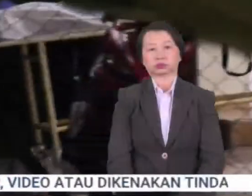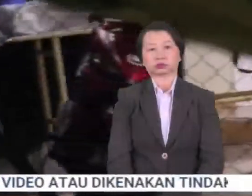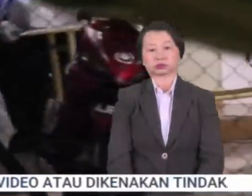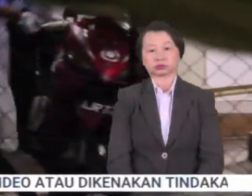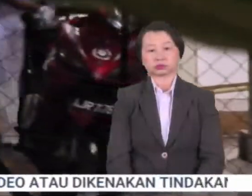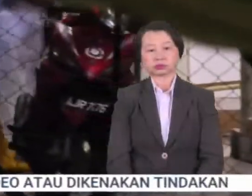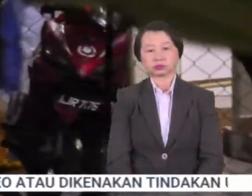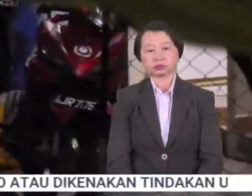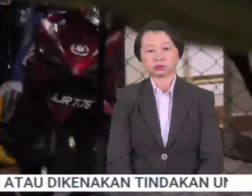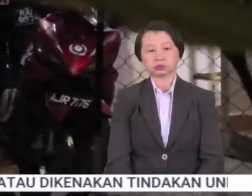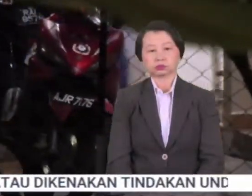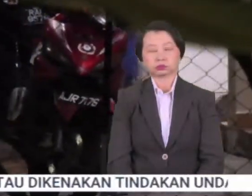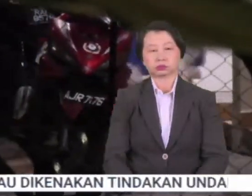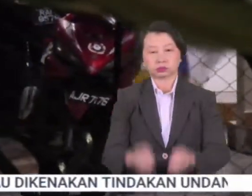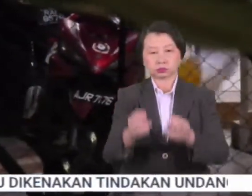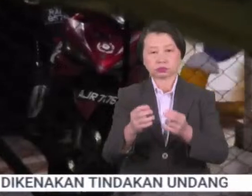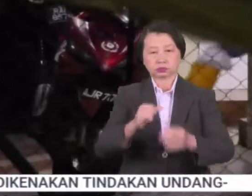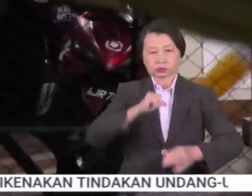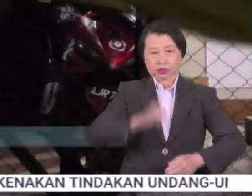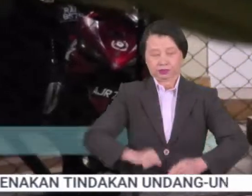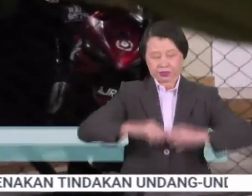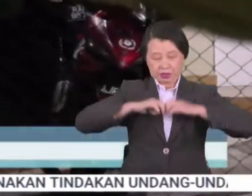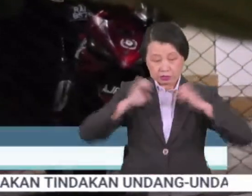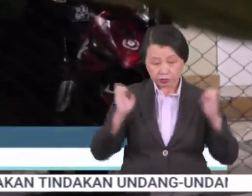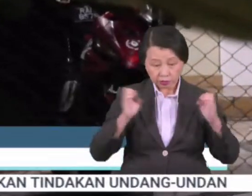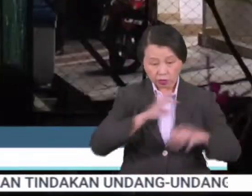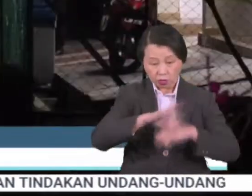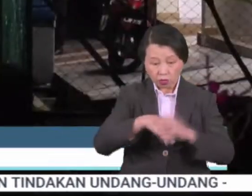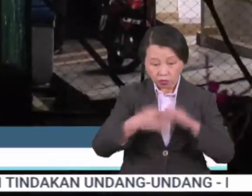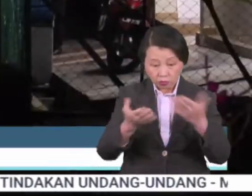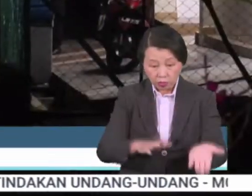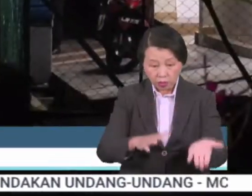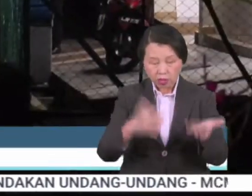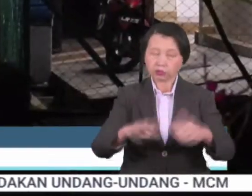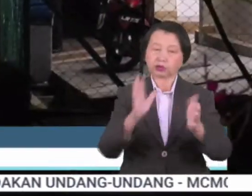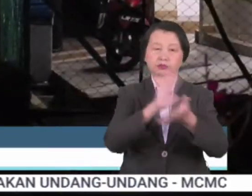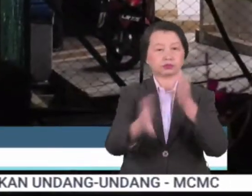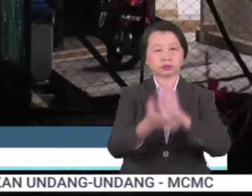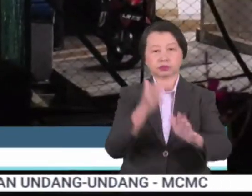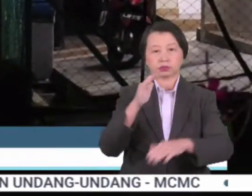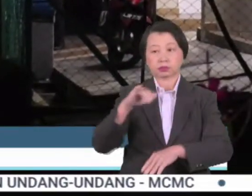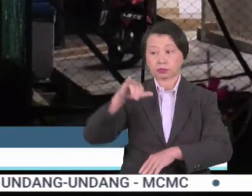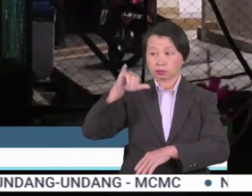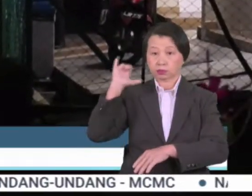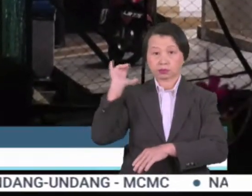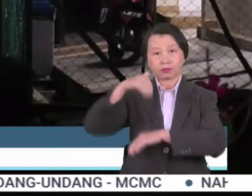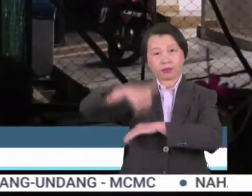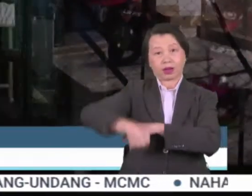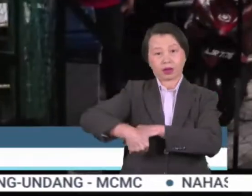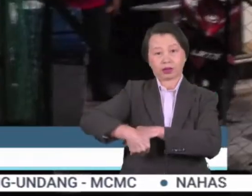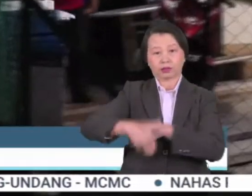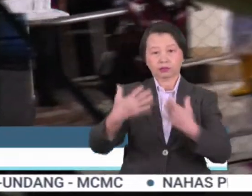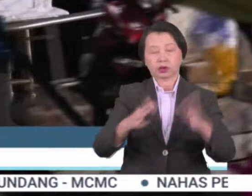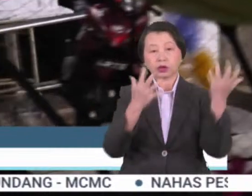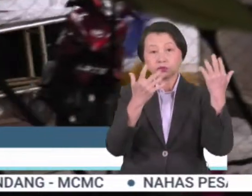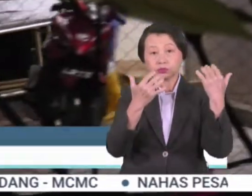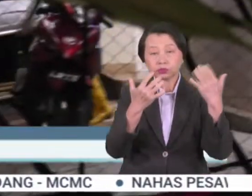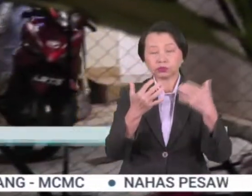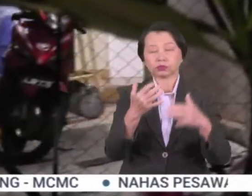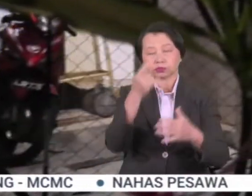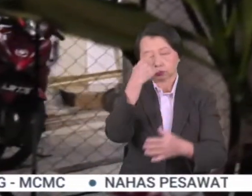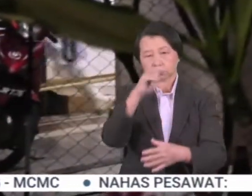siasatan urusan bedah siasat terhadap semua mayat mangsa telah selesai malam tadi dan menunggu hasil padanan